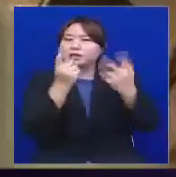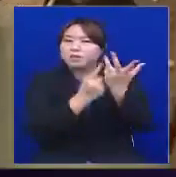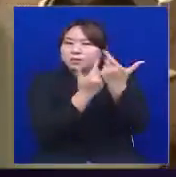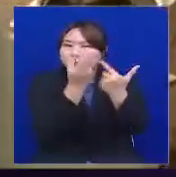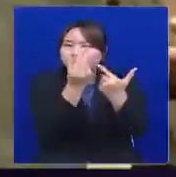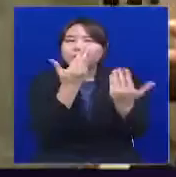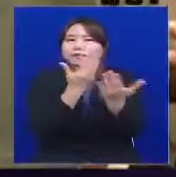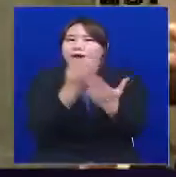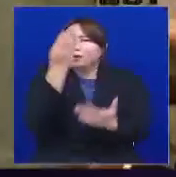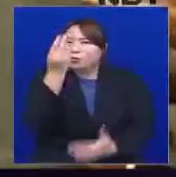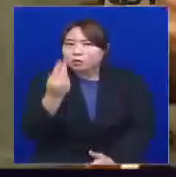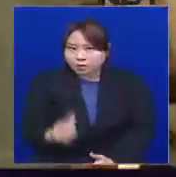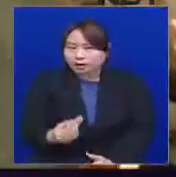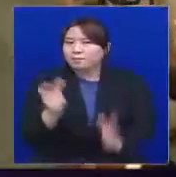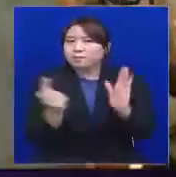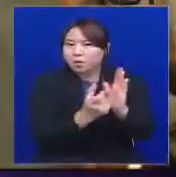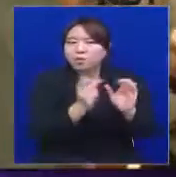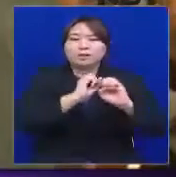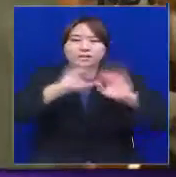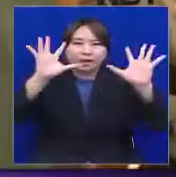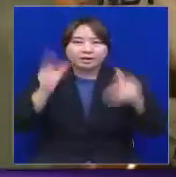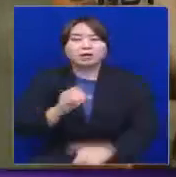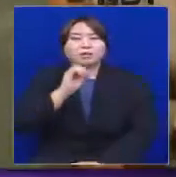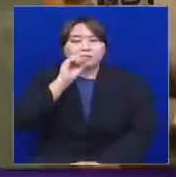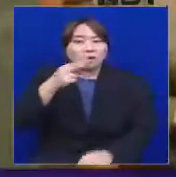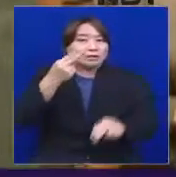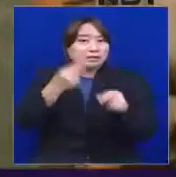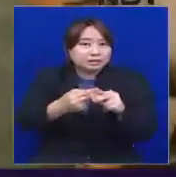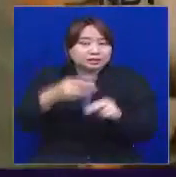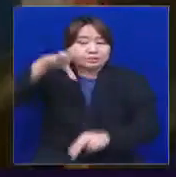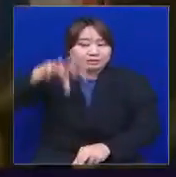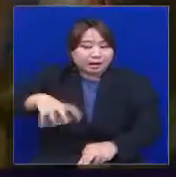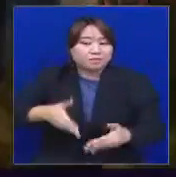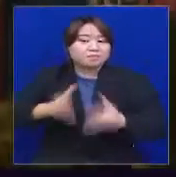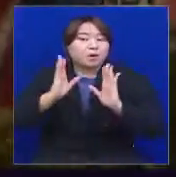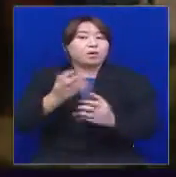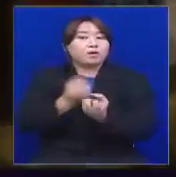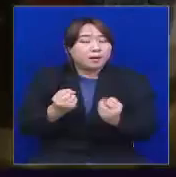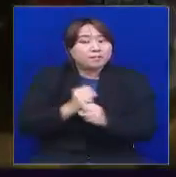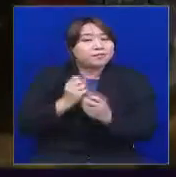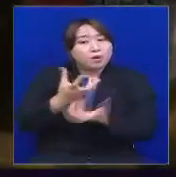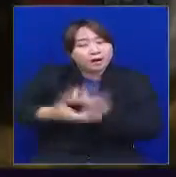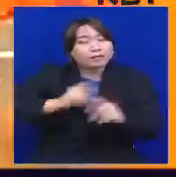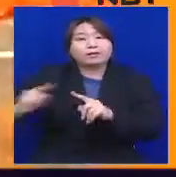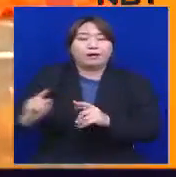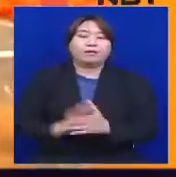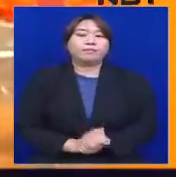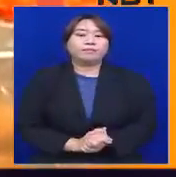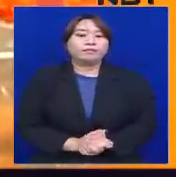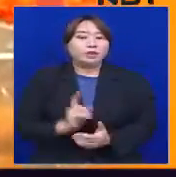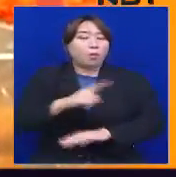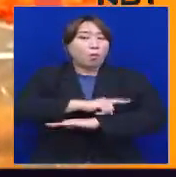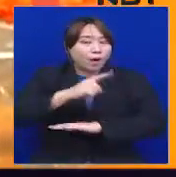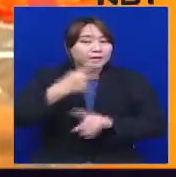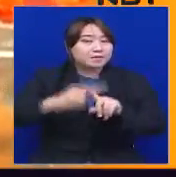ราคาสินค้าแต่ละรายการพร้อมทั้งบอกชื่อสถานที่ตั้งของผู้ผลิตหรือว่าผู้จำหน่ายขณะเดียวกันก็ต้องระบุวัน